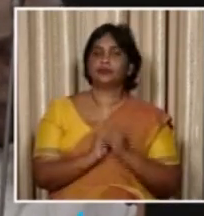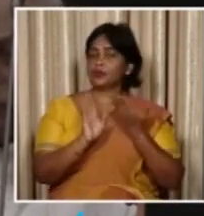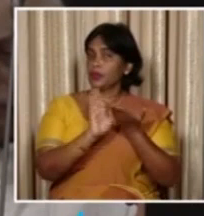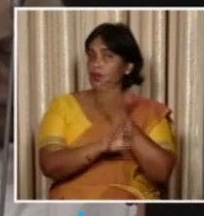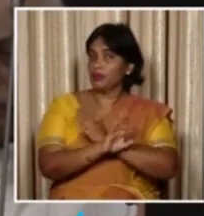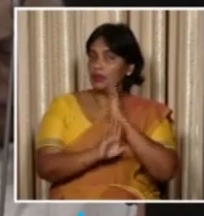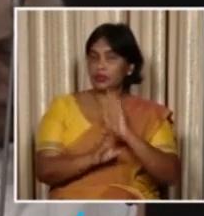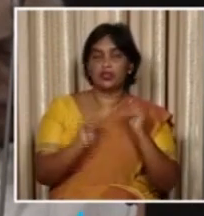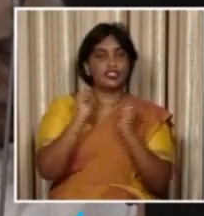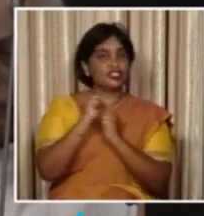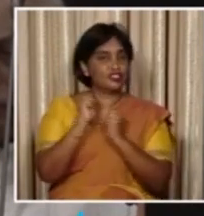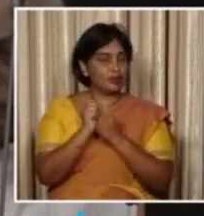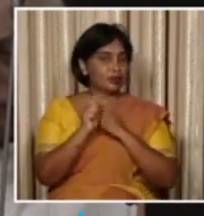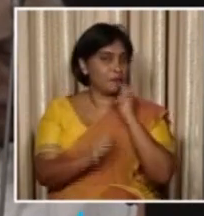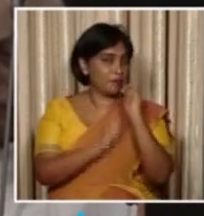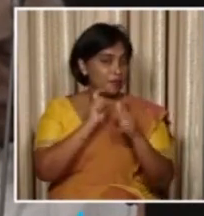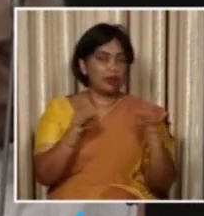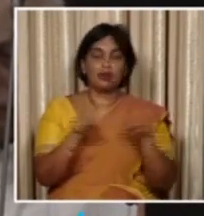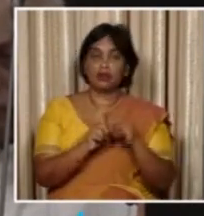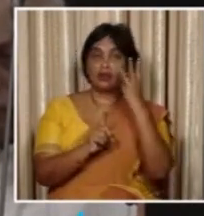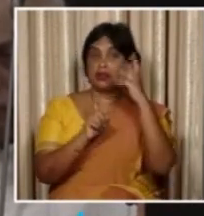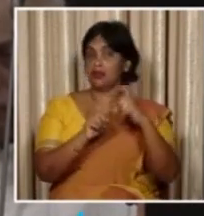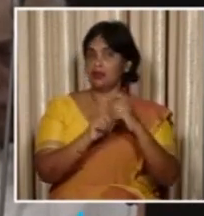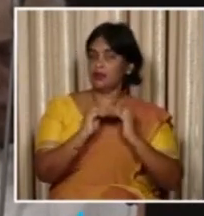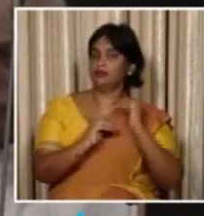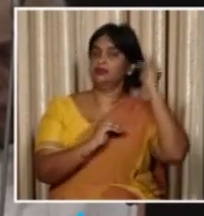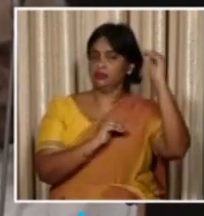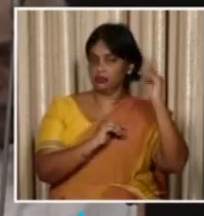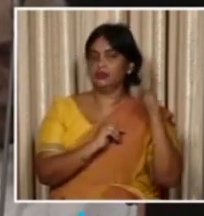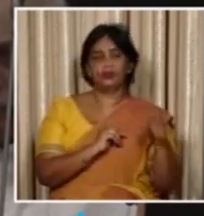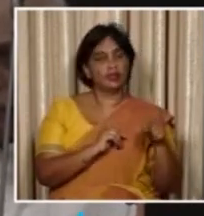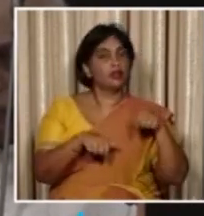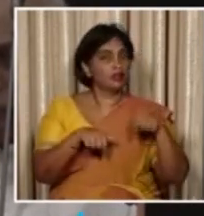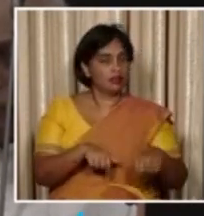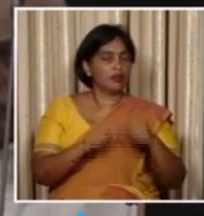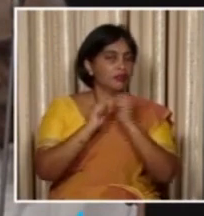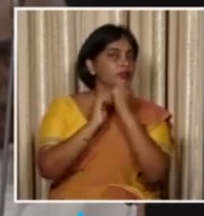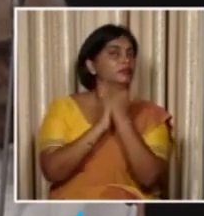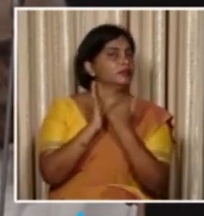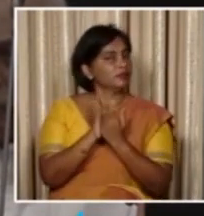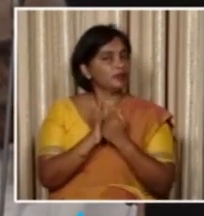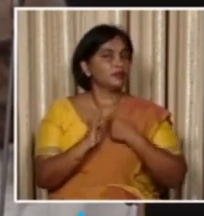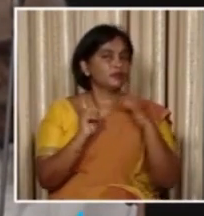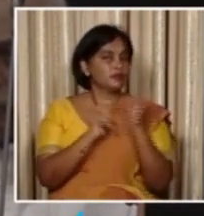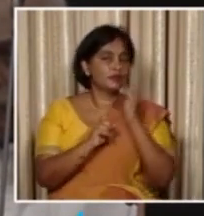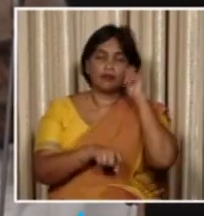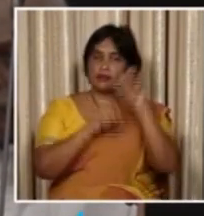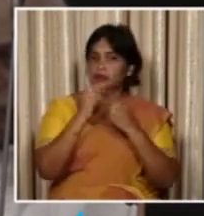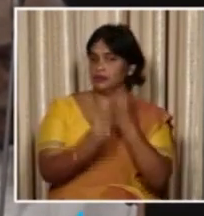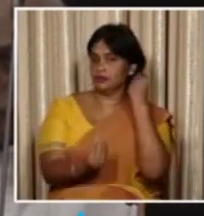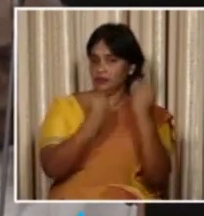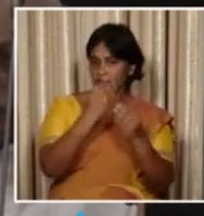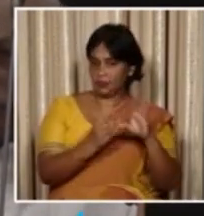පැවති සමෘද්ධි සහනාධාරමෙන් තුන්ගණයකට වඩා වැඩි මුදලක් මෙම වැඩසටහන යටතේ දිලිඳු කොටස් වෙත ලබා